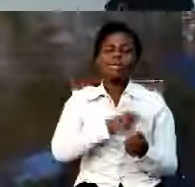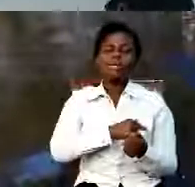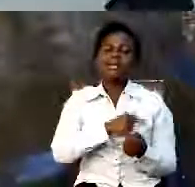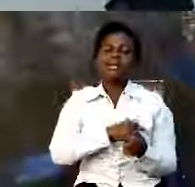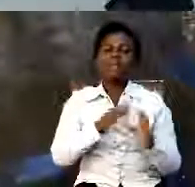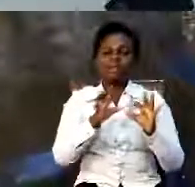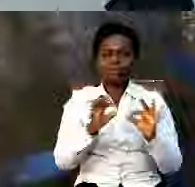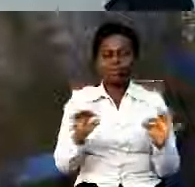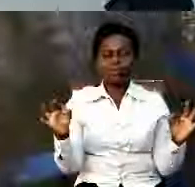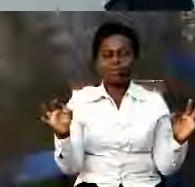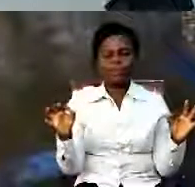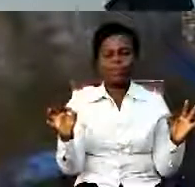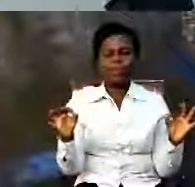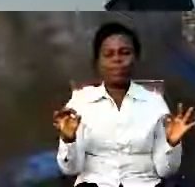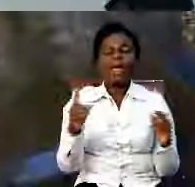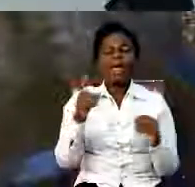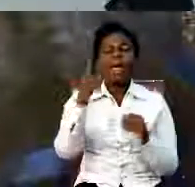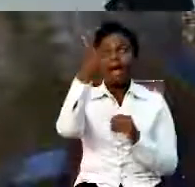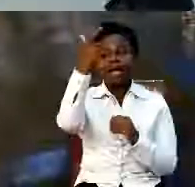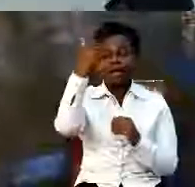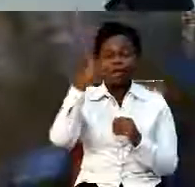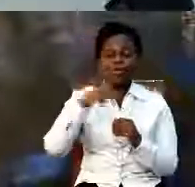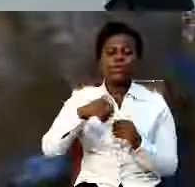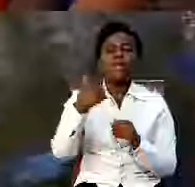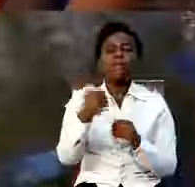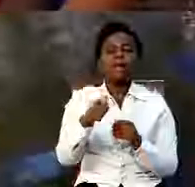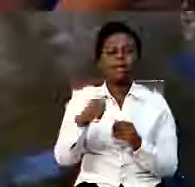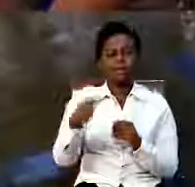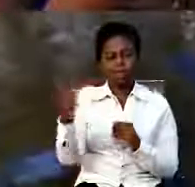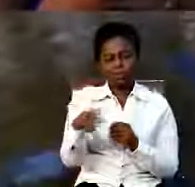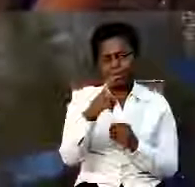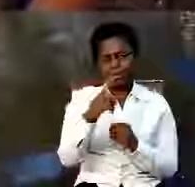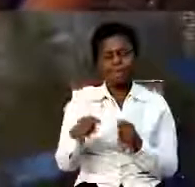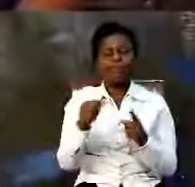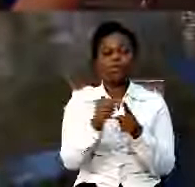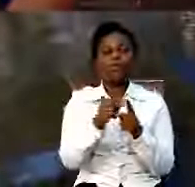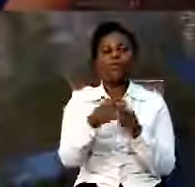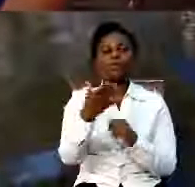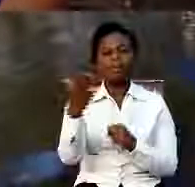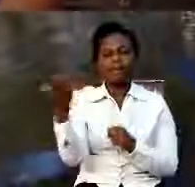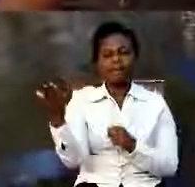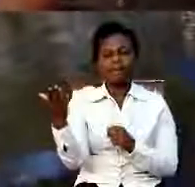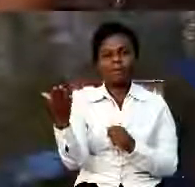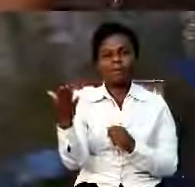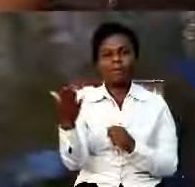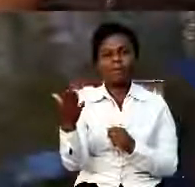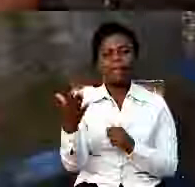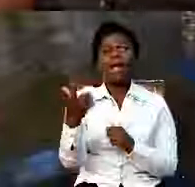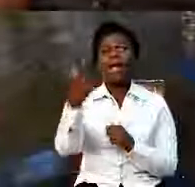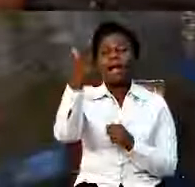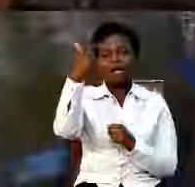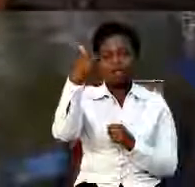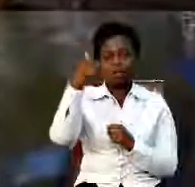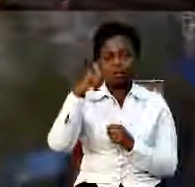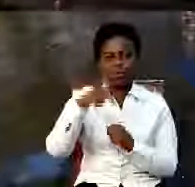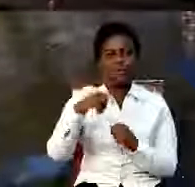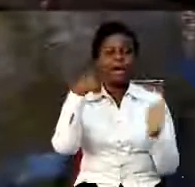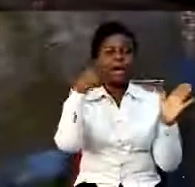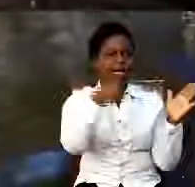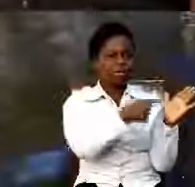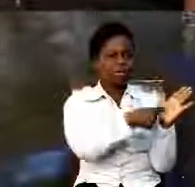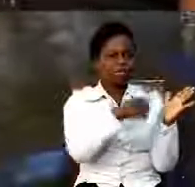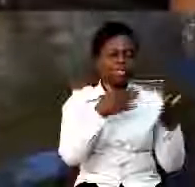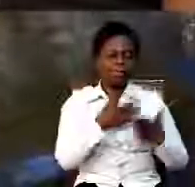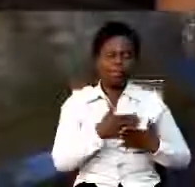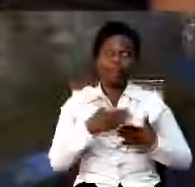njema. Alikuja tungali wenye dhambi. Kwa maneno mengine, alikuja akatuonyesha